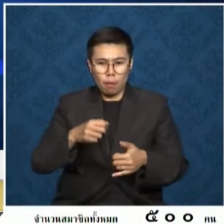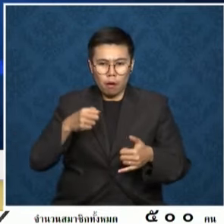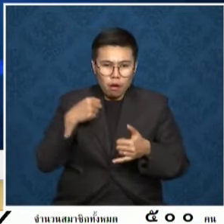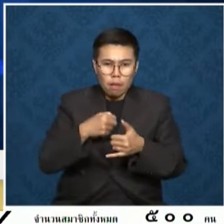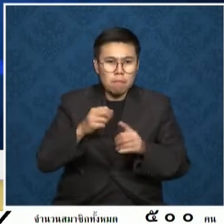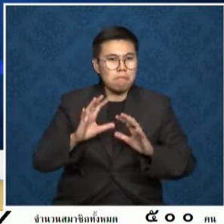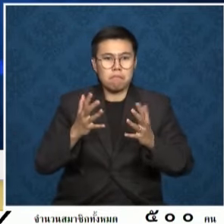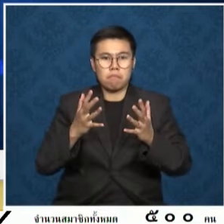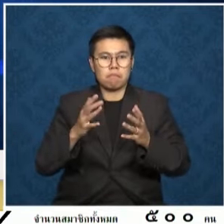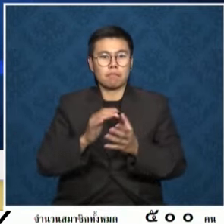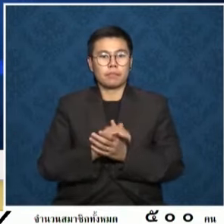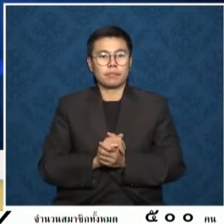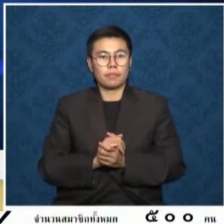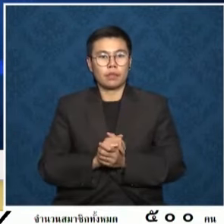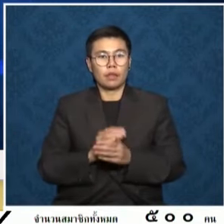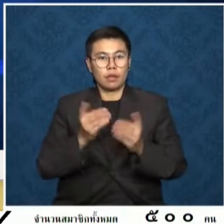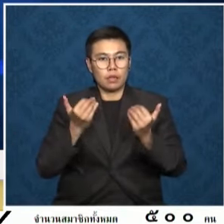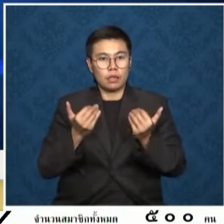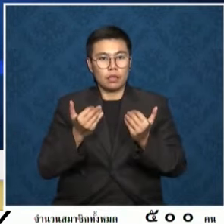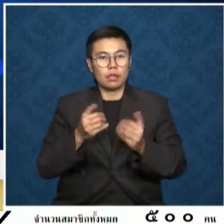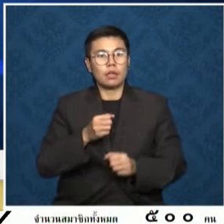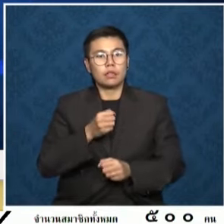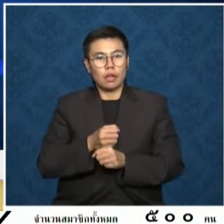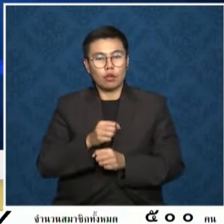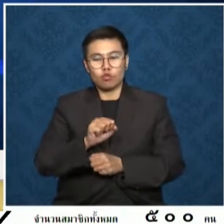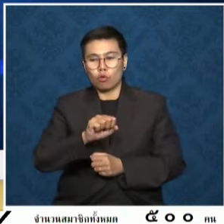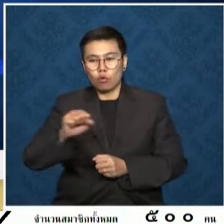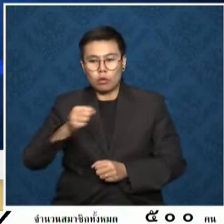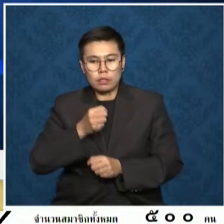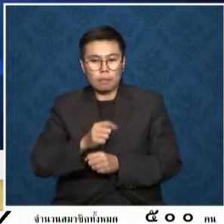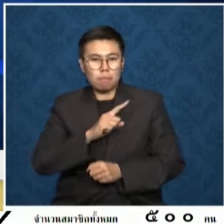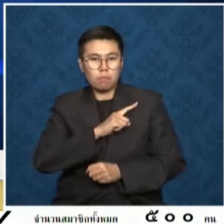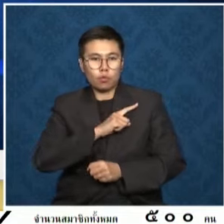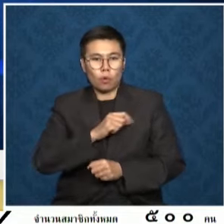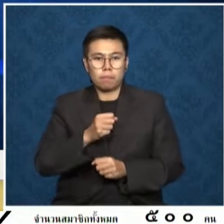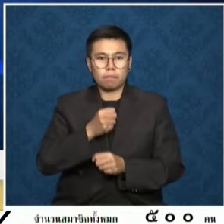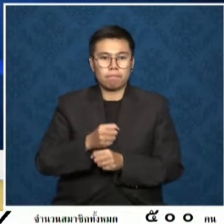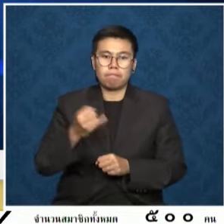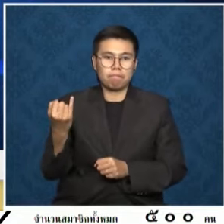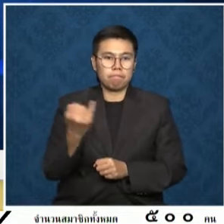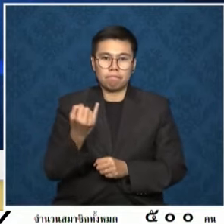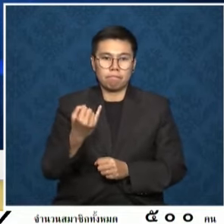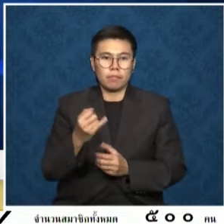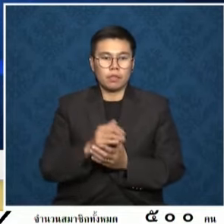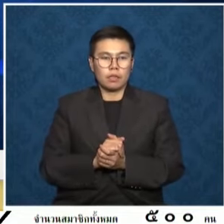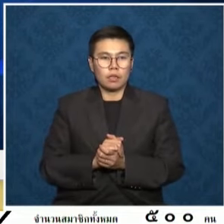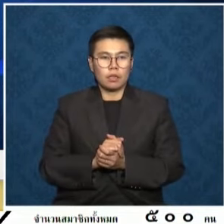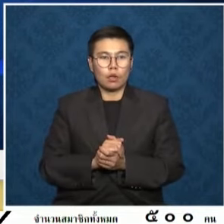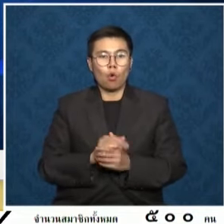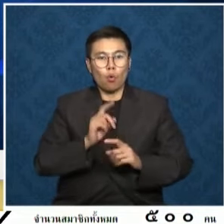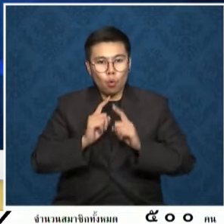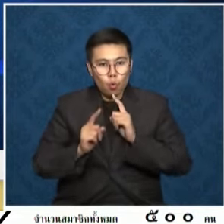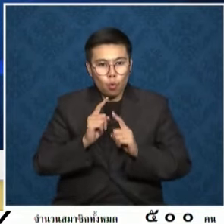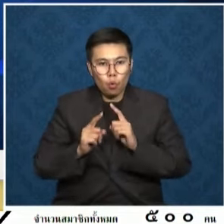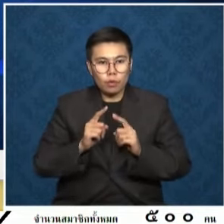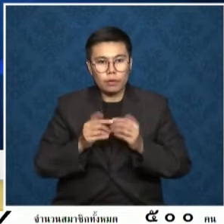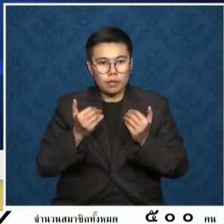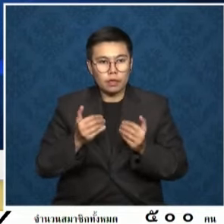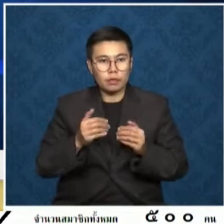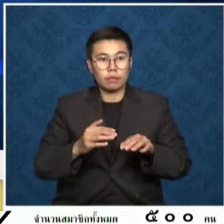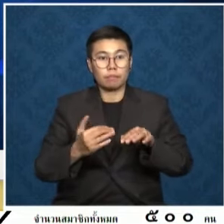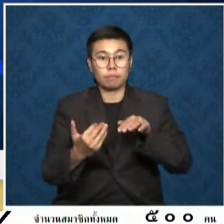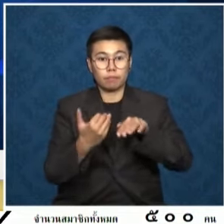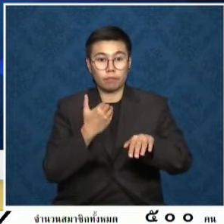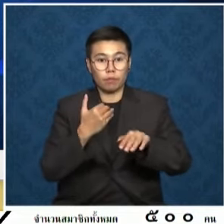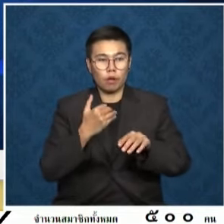ราะที่ผ่านมาเรากำลังทำหน้าที่ในสภานี้ไม่ดีพอเราไม่สามารถที่จะเอาบทสนทนาที่เกิดขึ้นบนท้องถนน